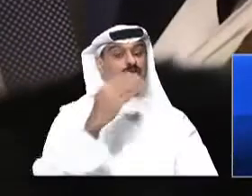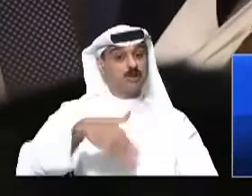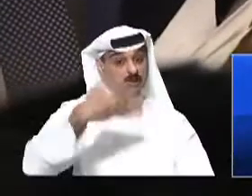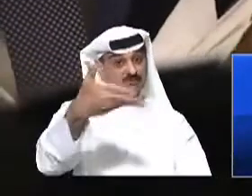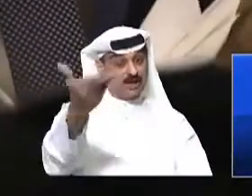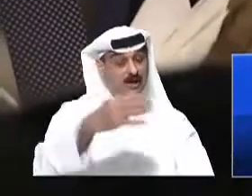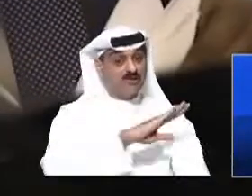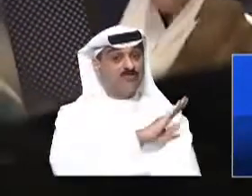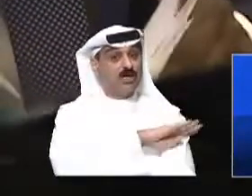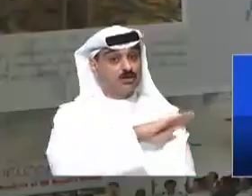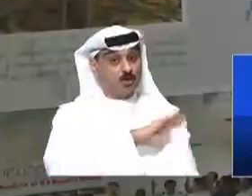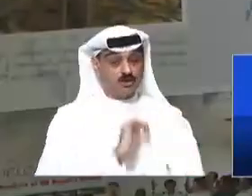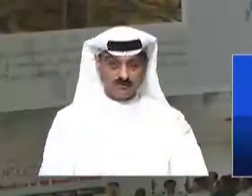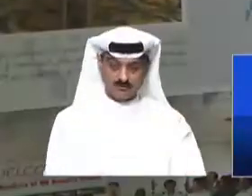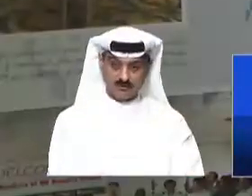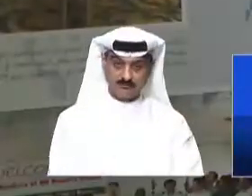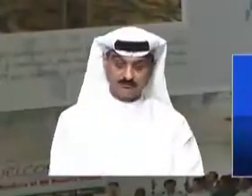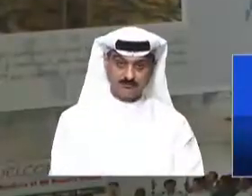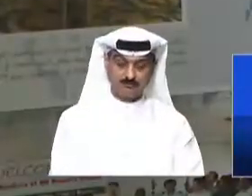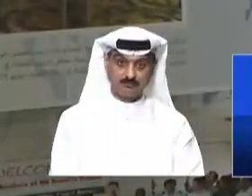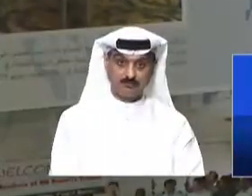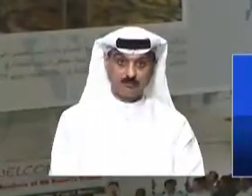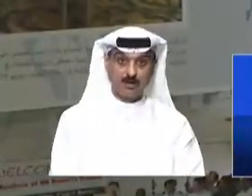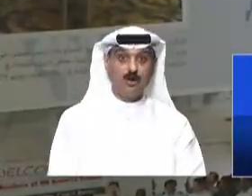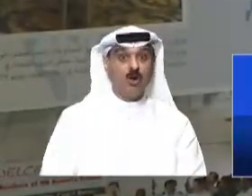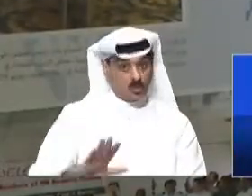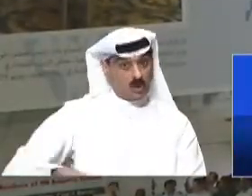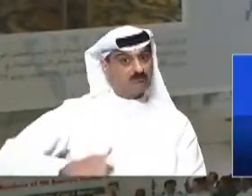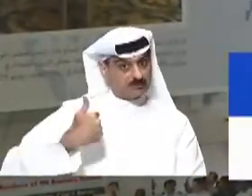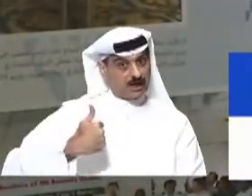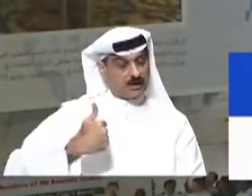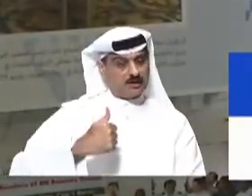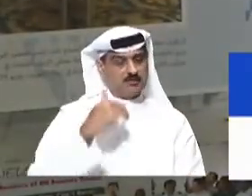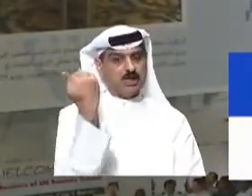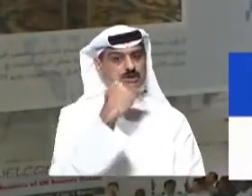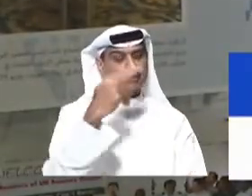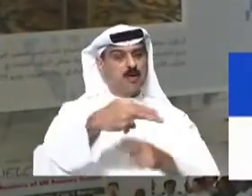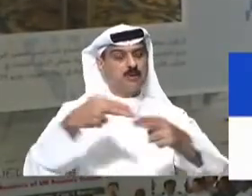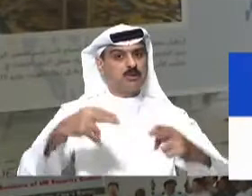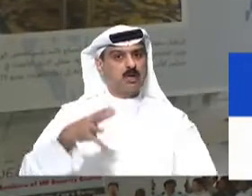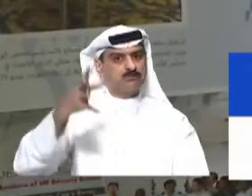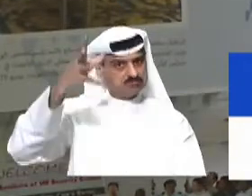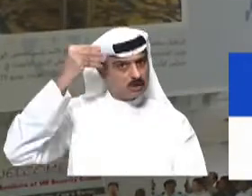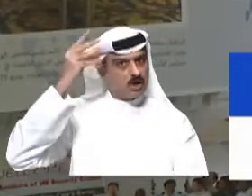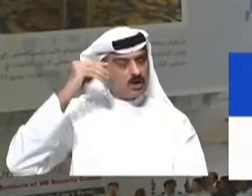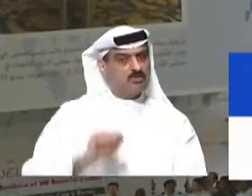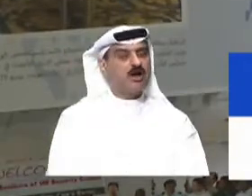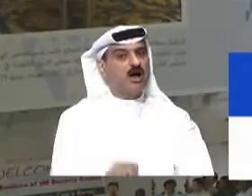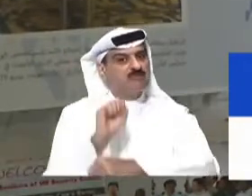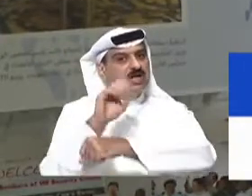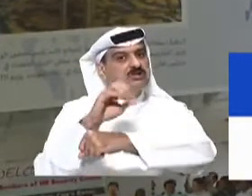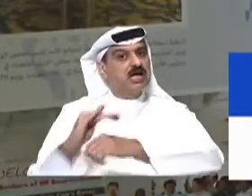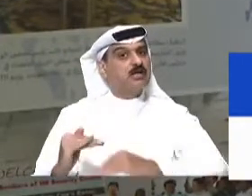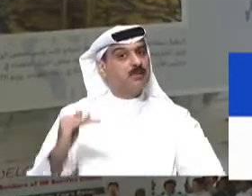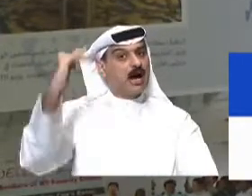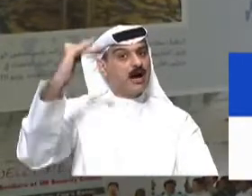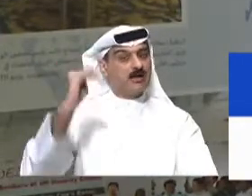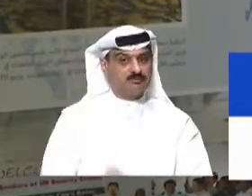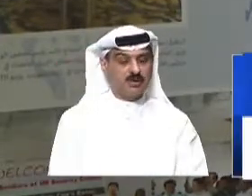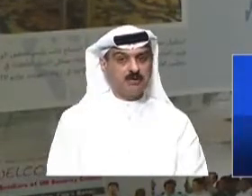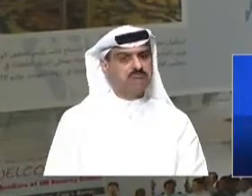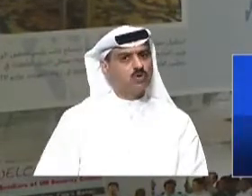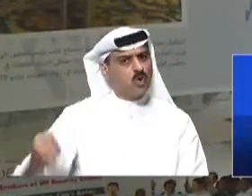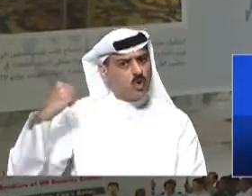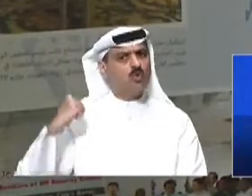المهنية. الشباب الكويتي لديه فرص وإمكانيات كبيرة على مستوى ثقافي وتعليمي عالي، لديه طاقة